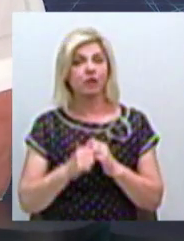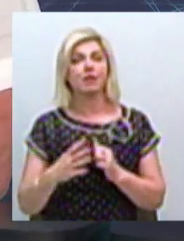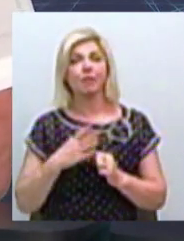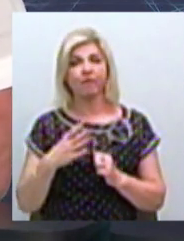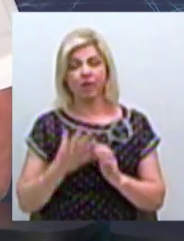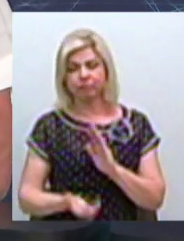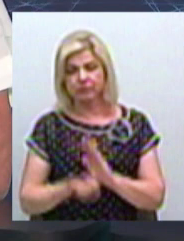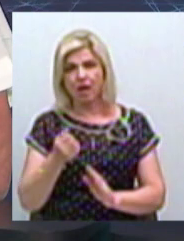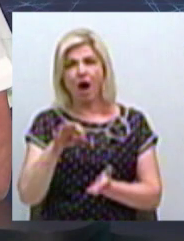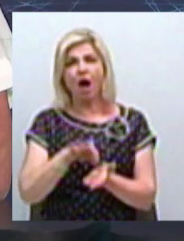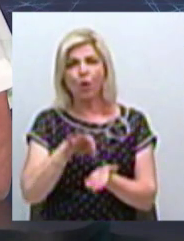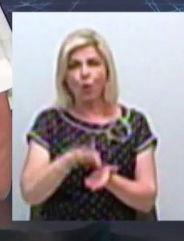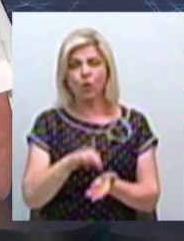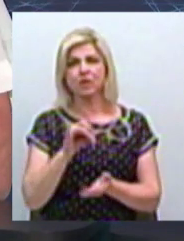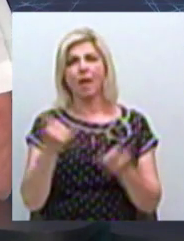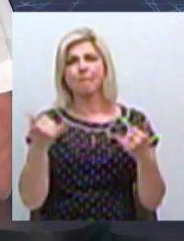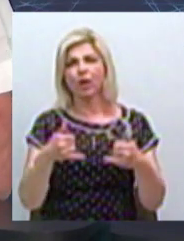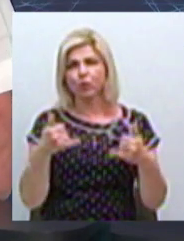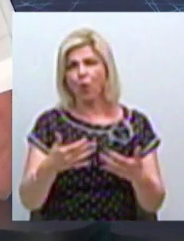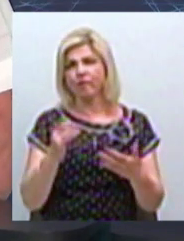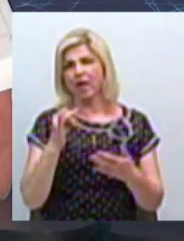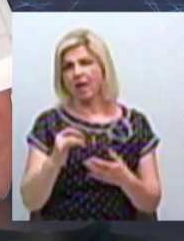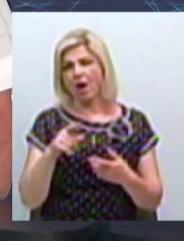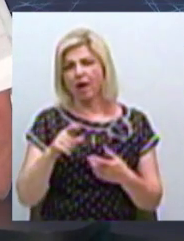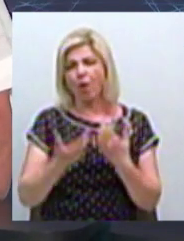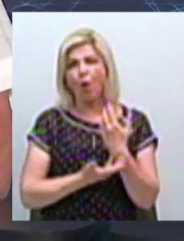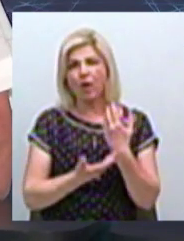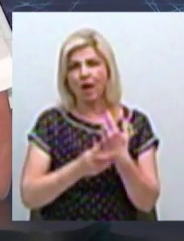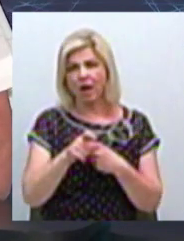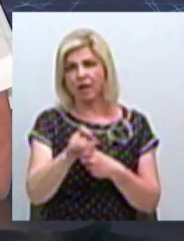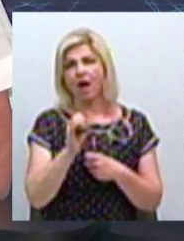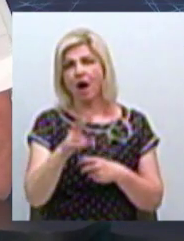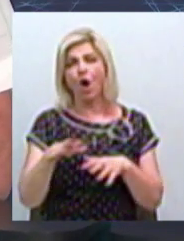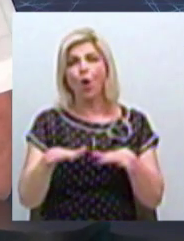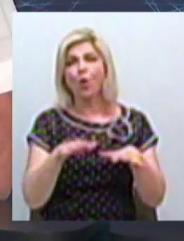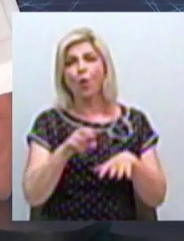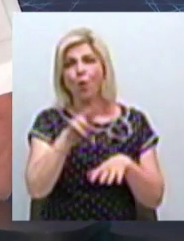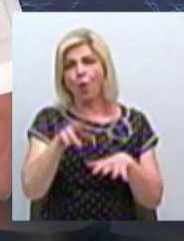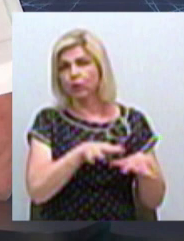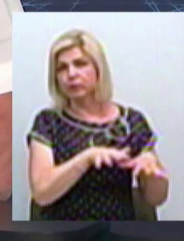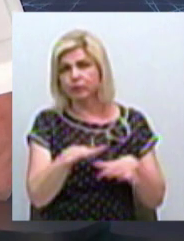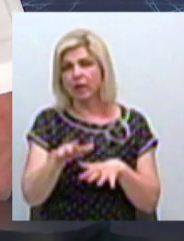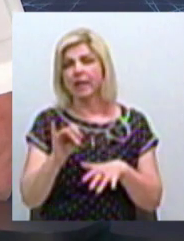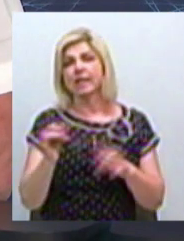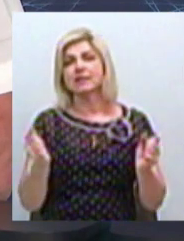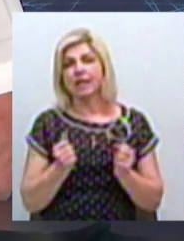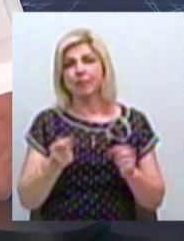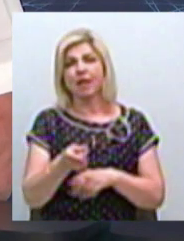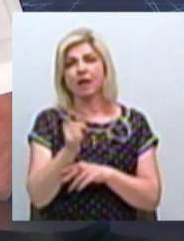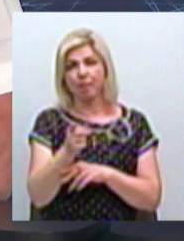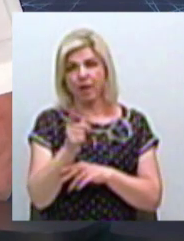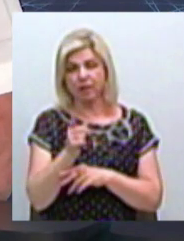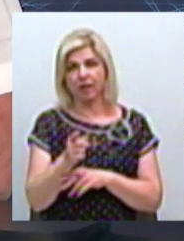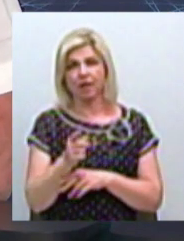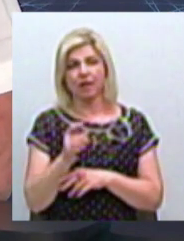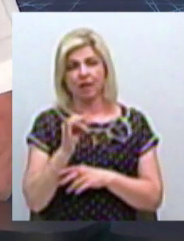достаємо і колеса, і бетонні глиби, і коряги, які принесло як со льдом, так і зимня рибалка, рибаки